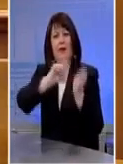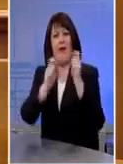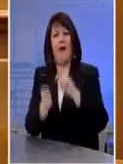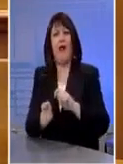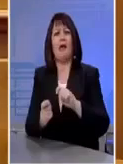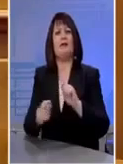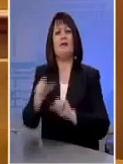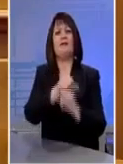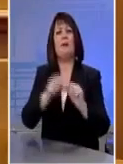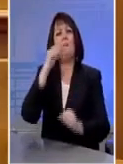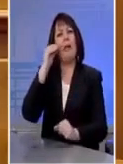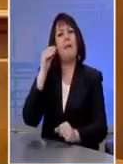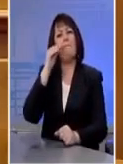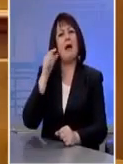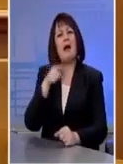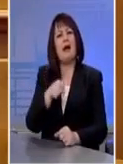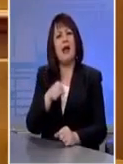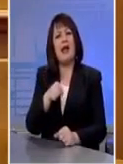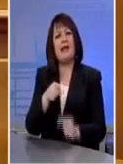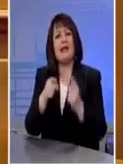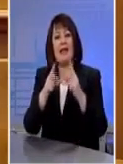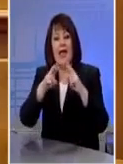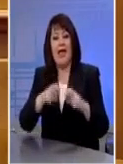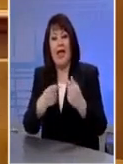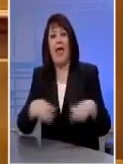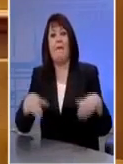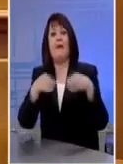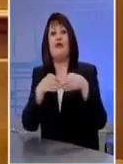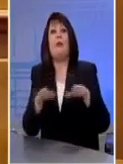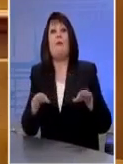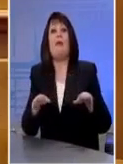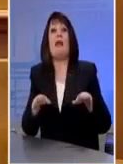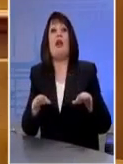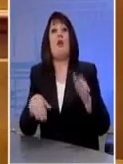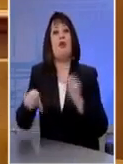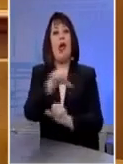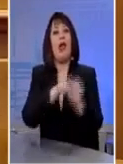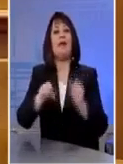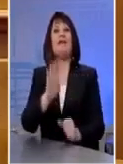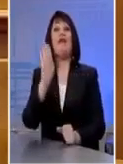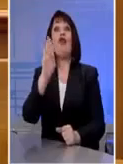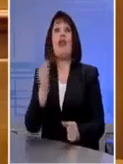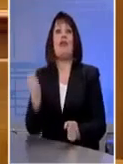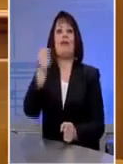κύριο Μεϊμαράκη από την αρμόδια επιτροπή για να κρίνει το Απαγγελόπουλο και βάζει τον κύριο Βορύδη.